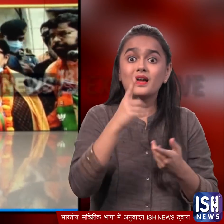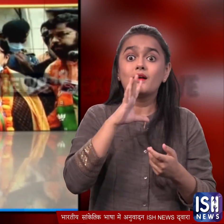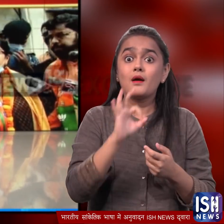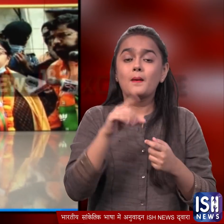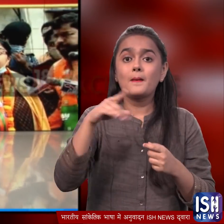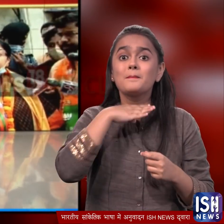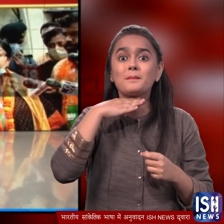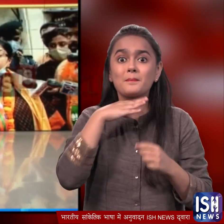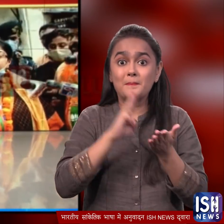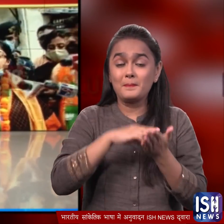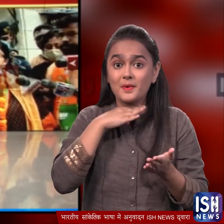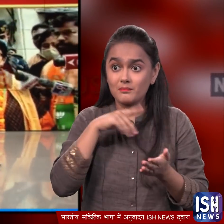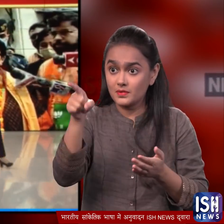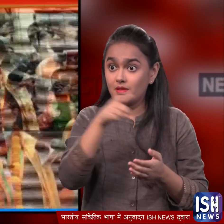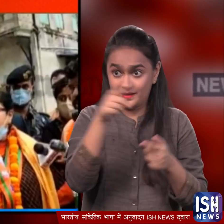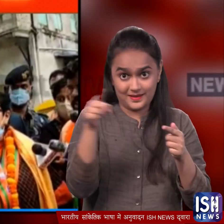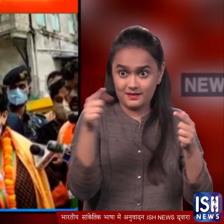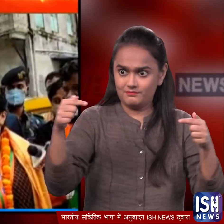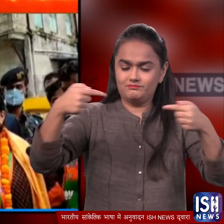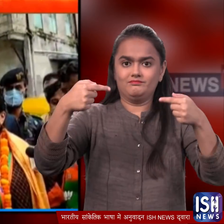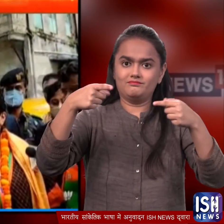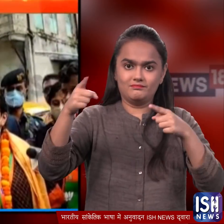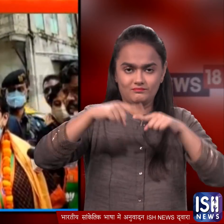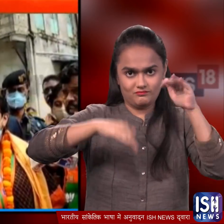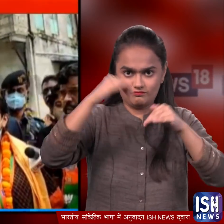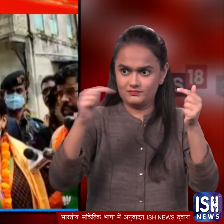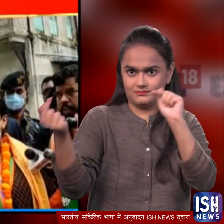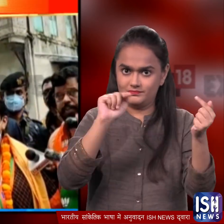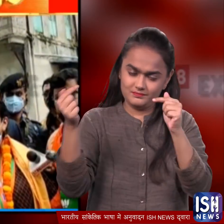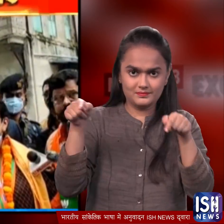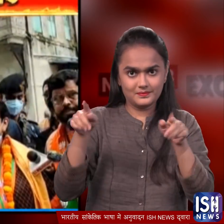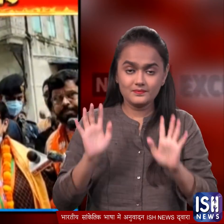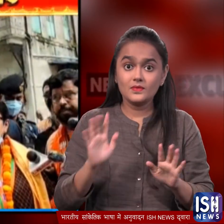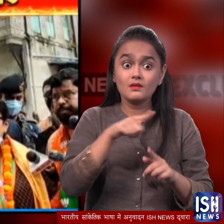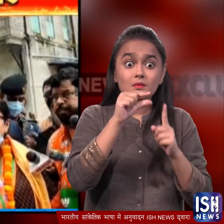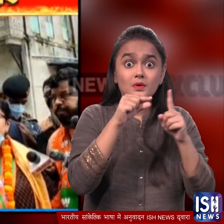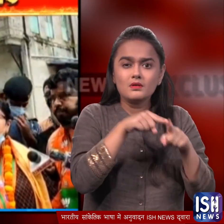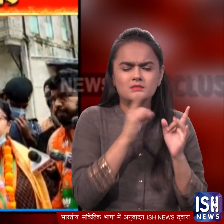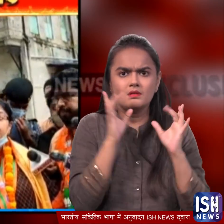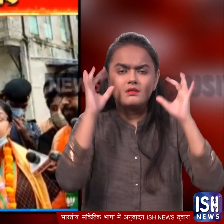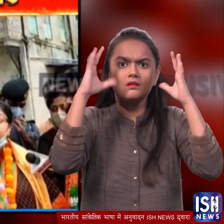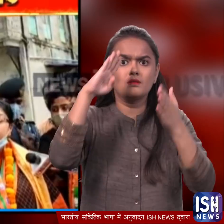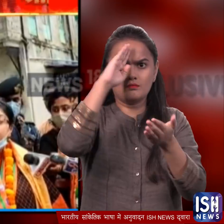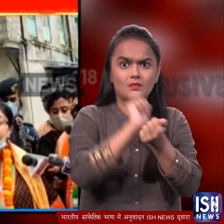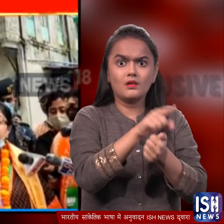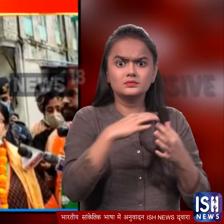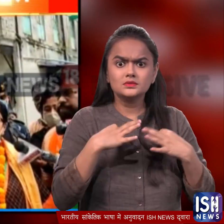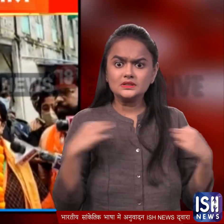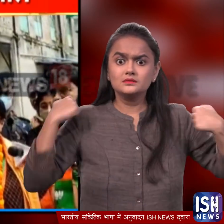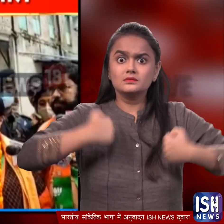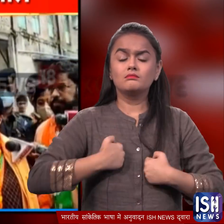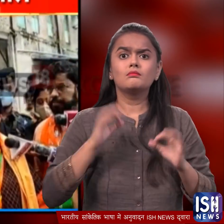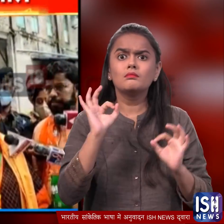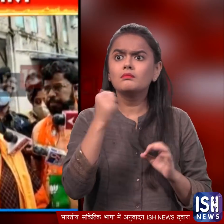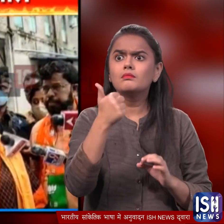वो ममता बनर्जी को चुनौती दे रही हैं। और चुनाव से पहले अपने प्रचार में जुटी प्रियंका टिब्रेवाल उस वक्त भड़क गईं जब उन्होंने एक पुलिस वाले को